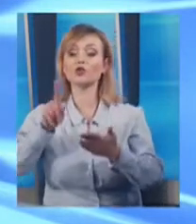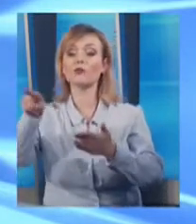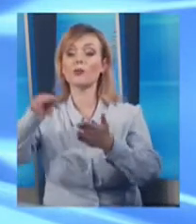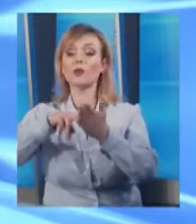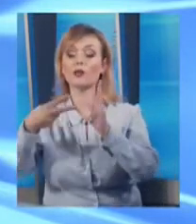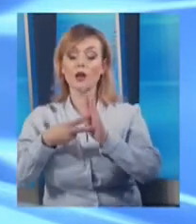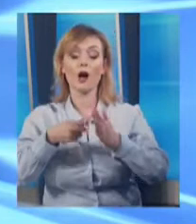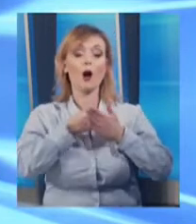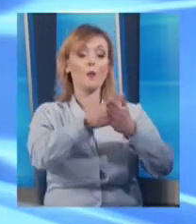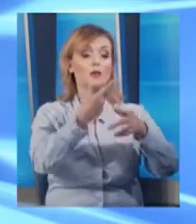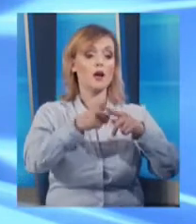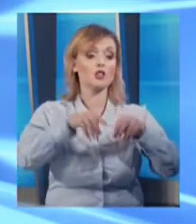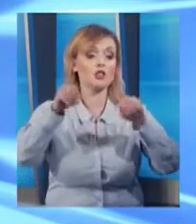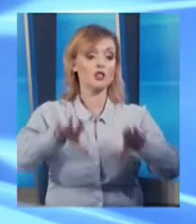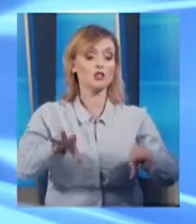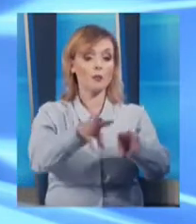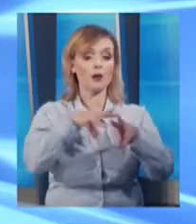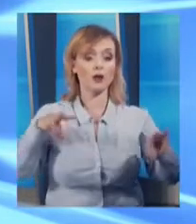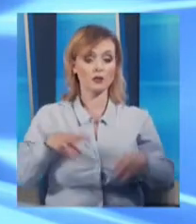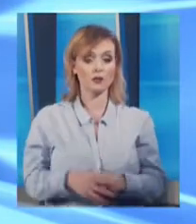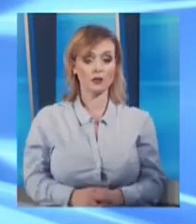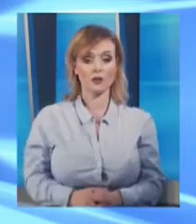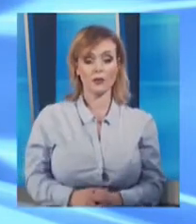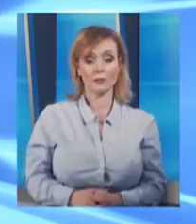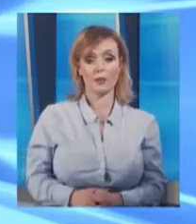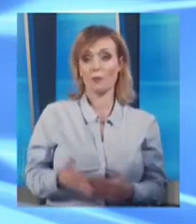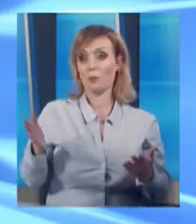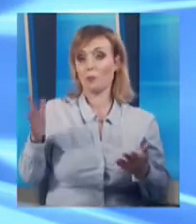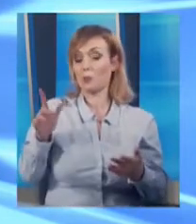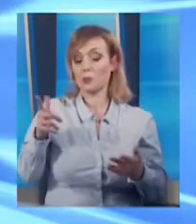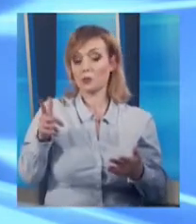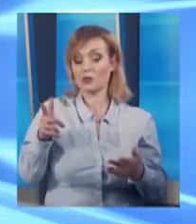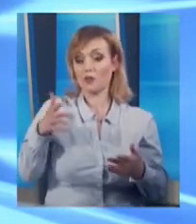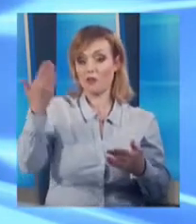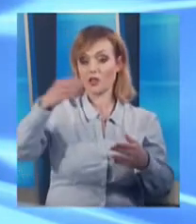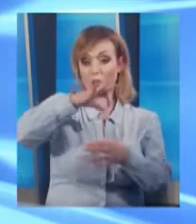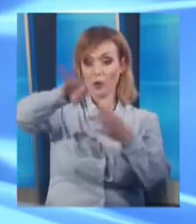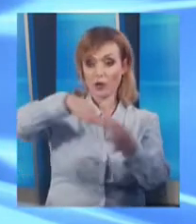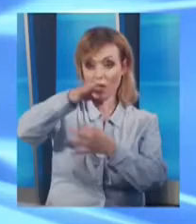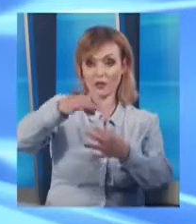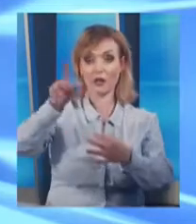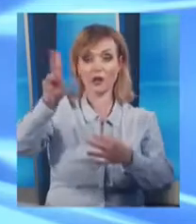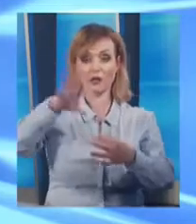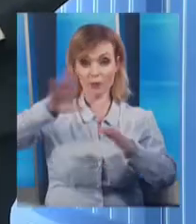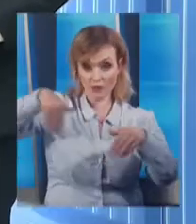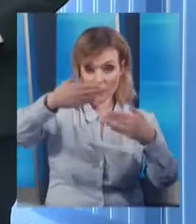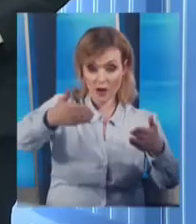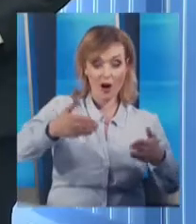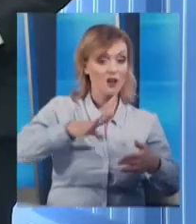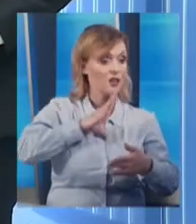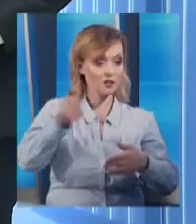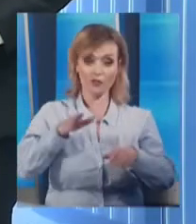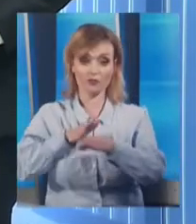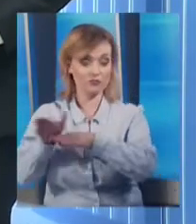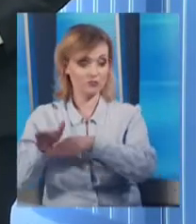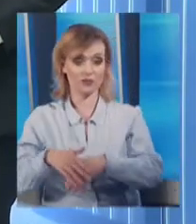acestei decizii a Parlamentului? Pentru că ea, practic, la un moment dat, deci nu a mai fost pusă în aplicare. N-a mai avut niciun fel...